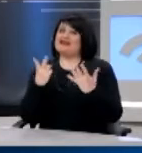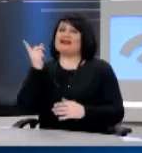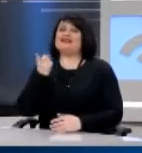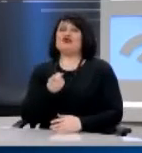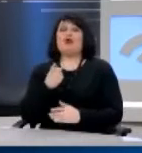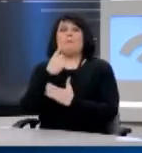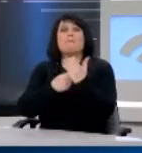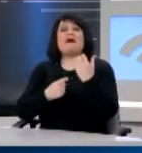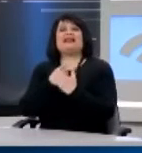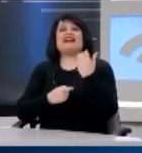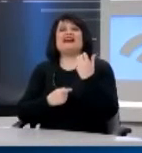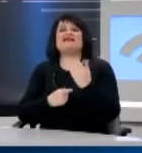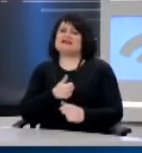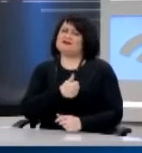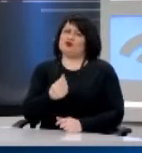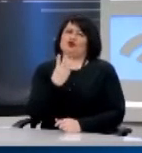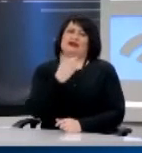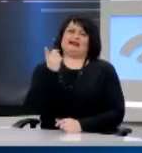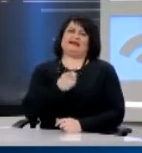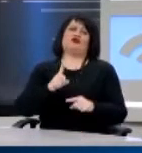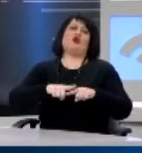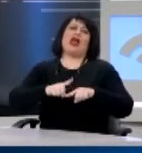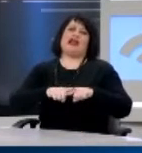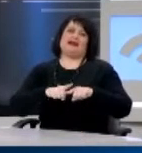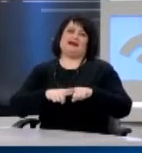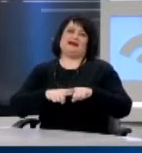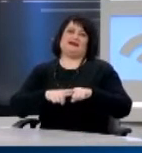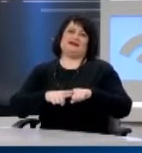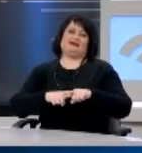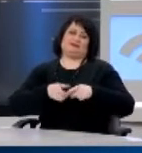την υπεροχή των γεννήσεων έναντι των θανάτων εκείνη την περίοδο.